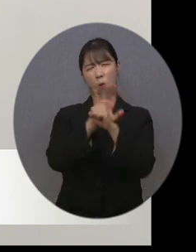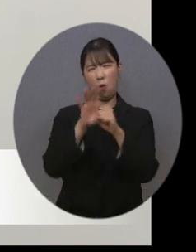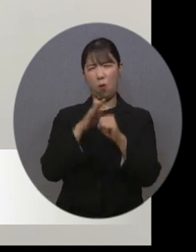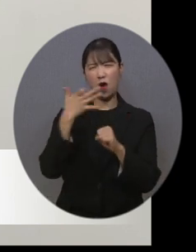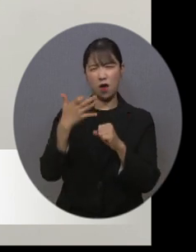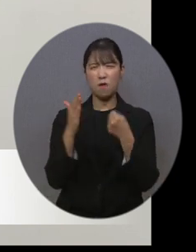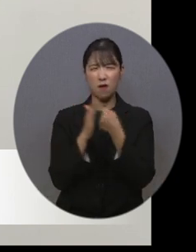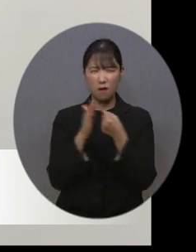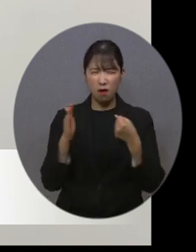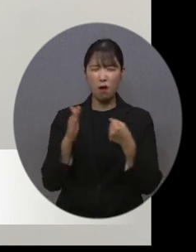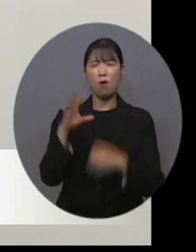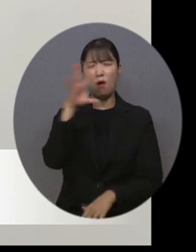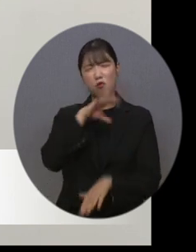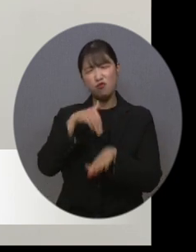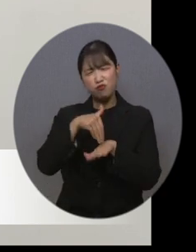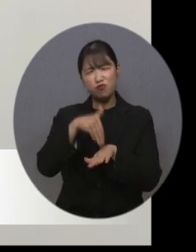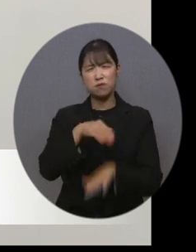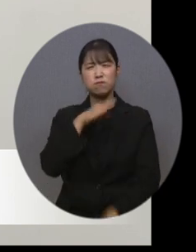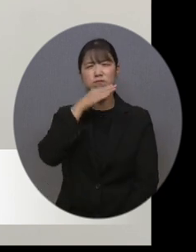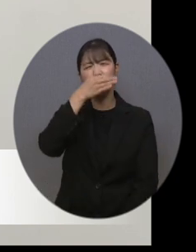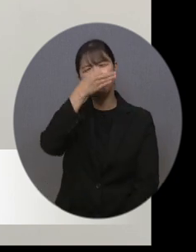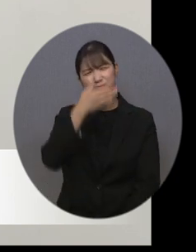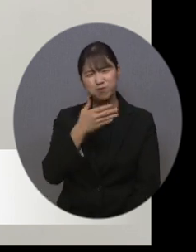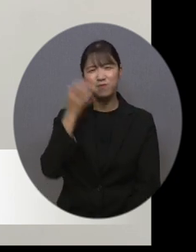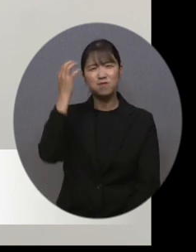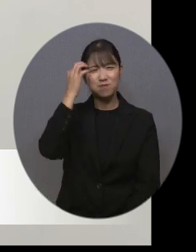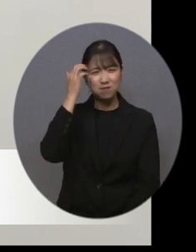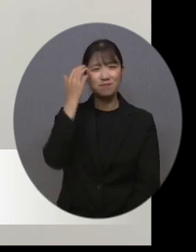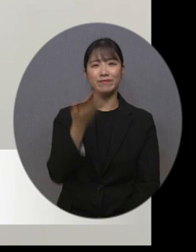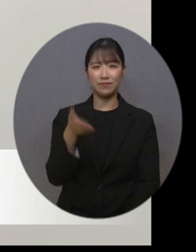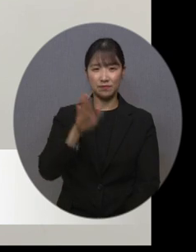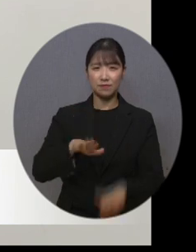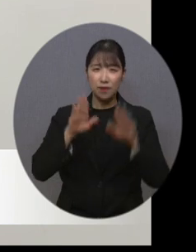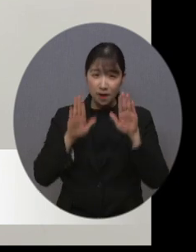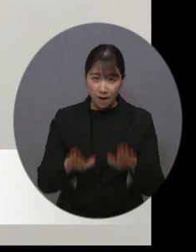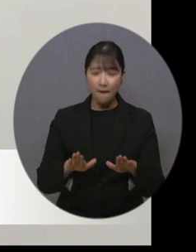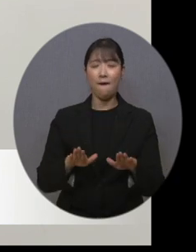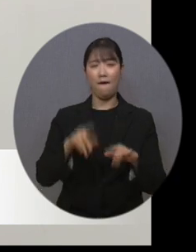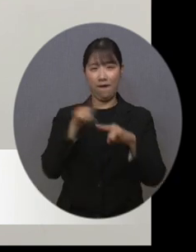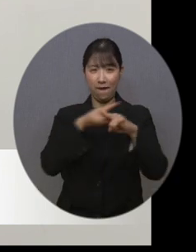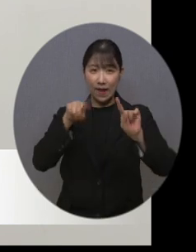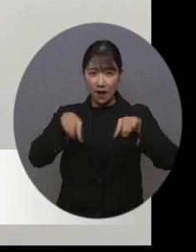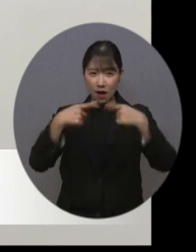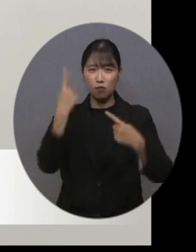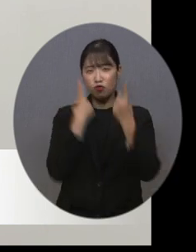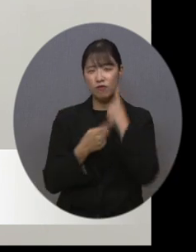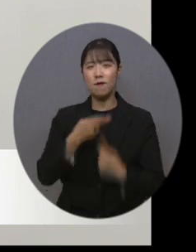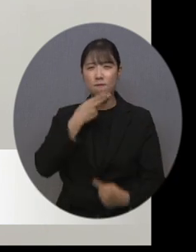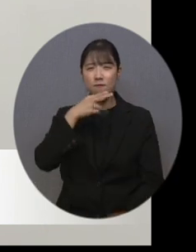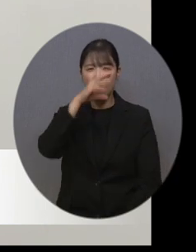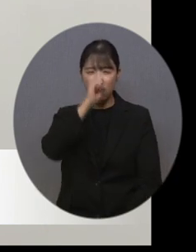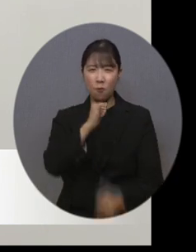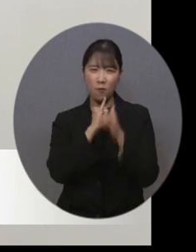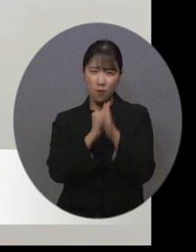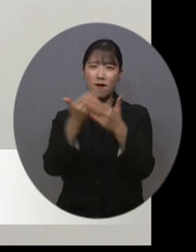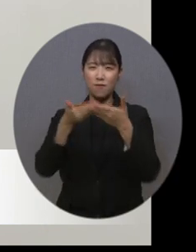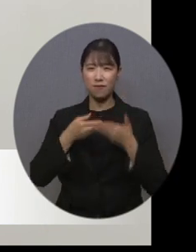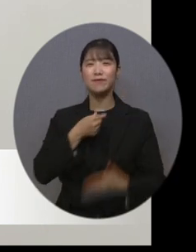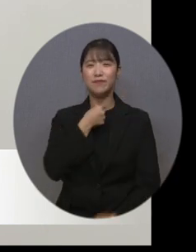코로나19로 인해서 힘든 훈련을 하셨을 텐데요. 이번 대회 때 큰 부상 없이 좋은 성적을